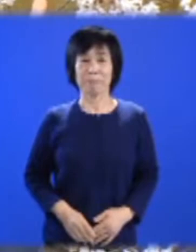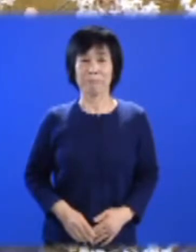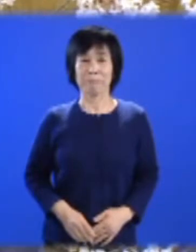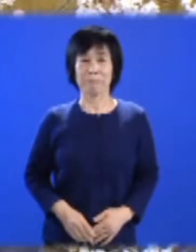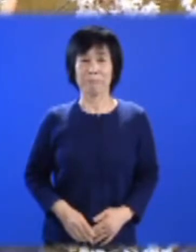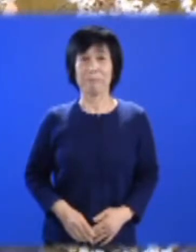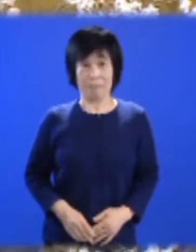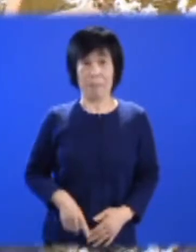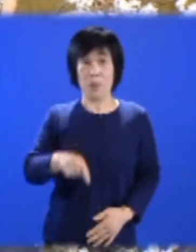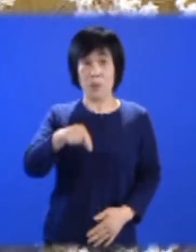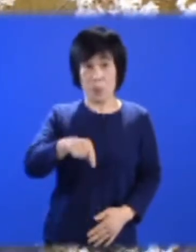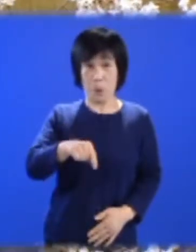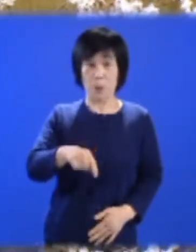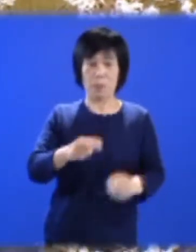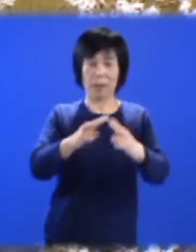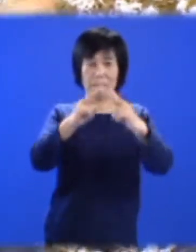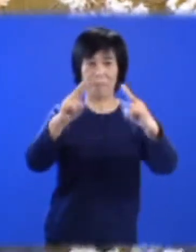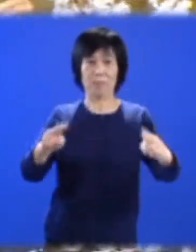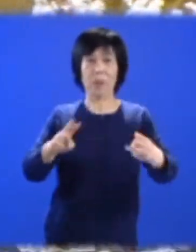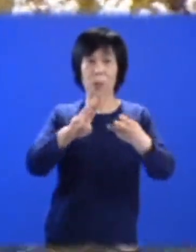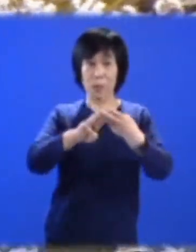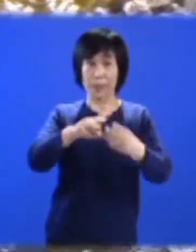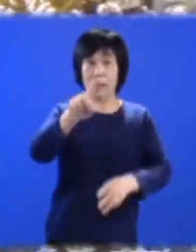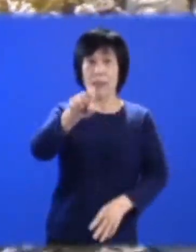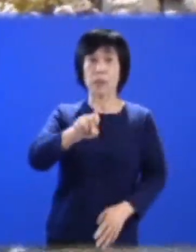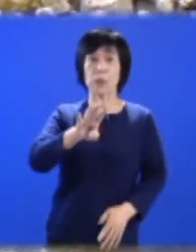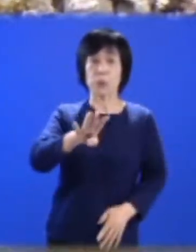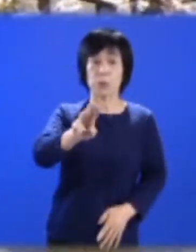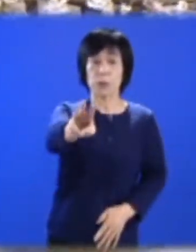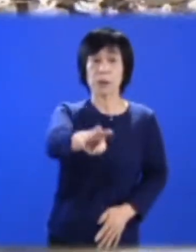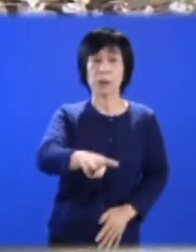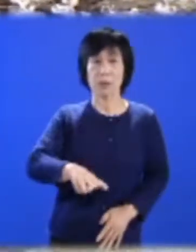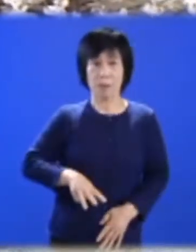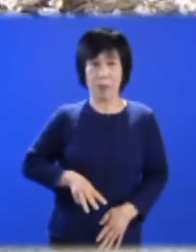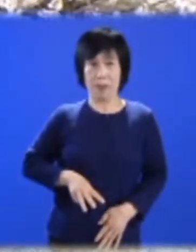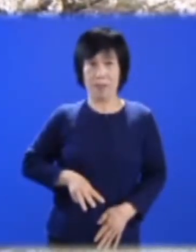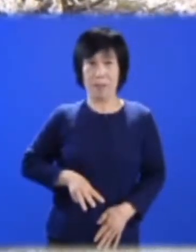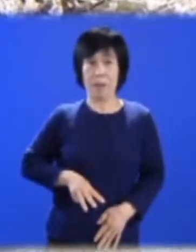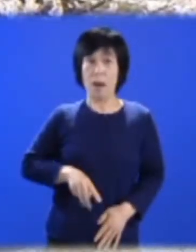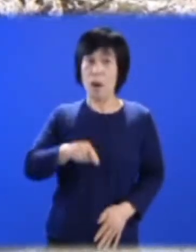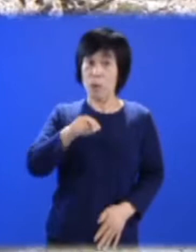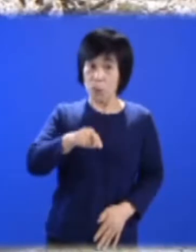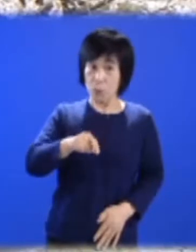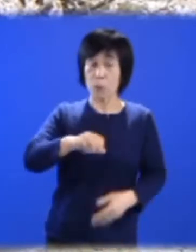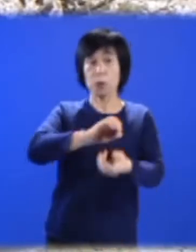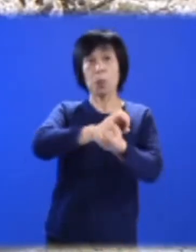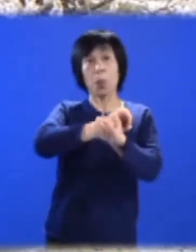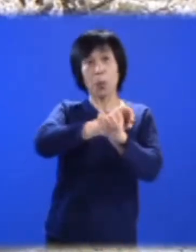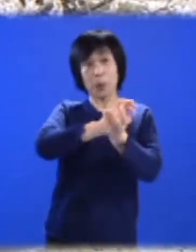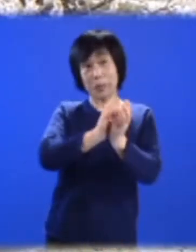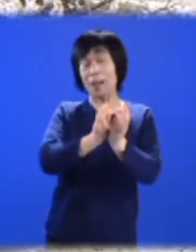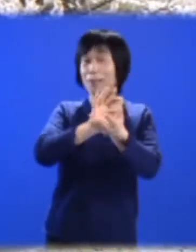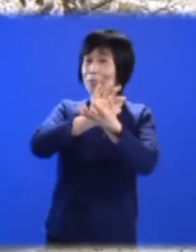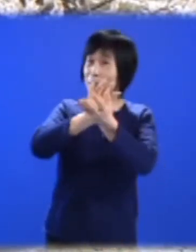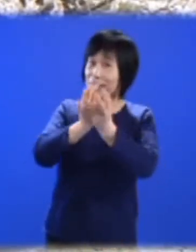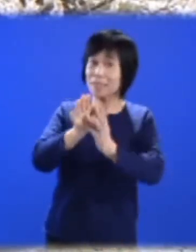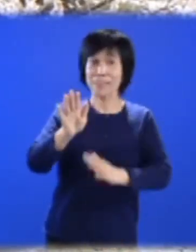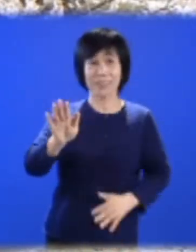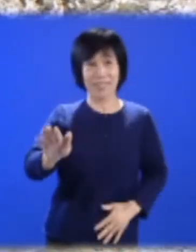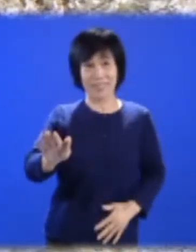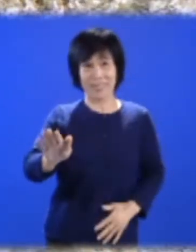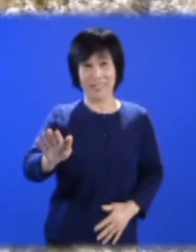次にやってきたのは富田の十四川です。ここには桜並木がずっと続いてるんです